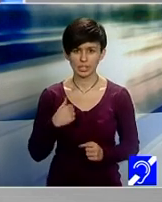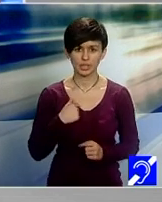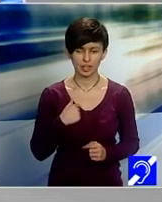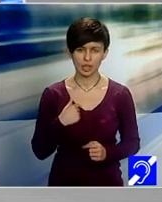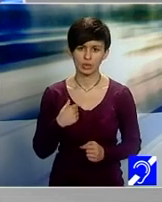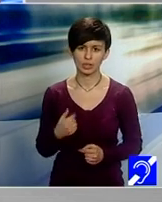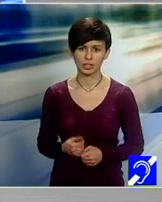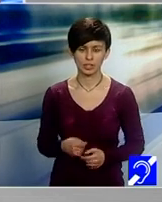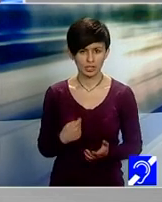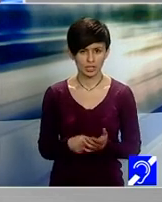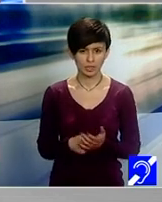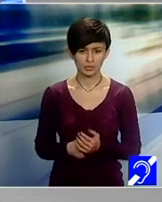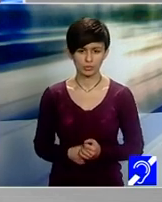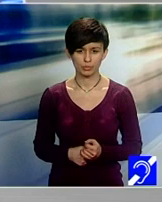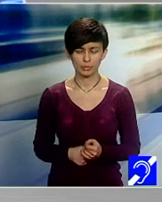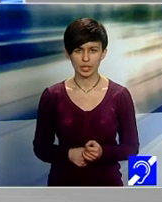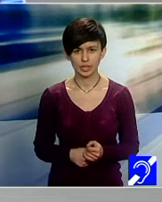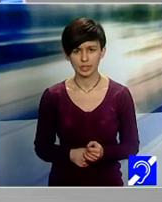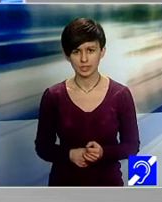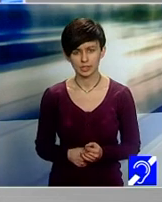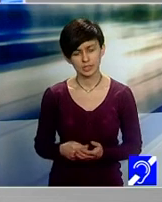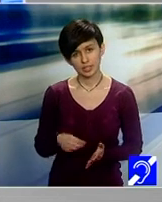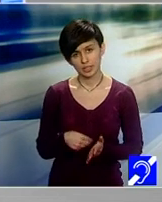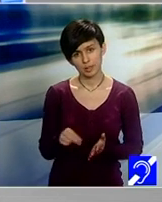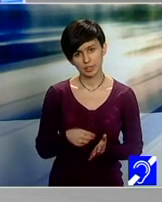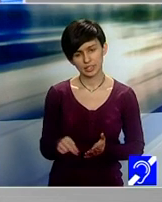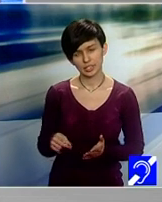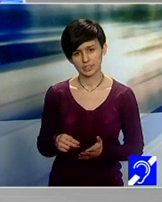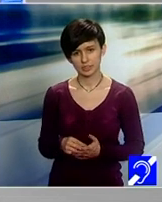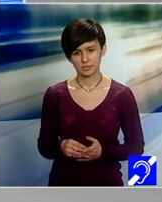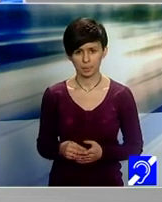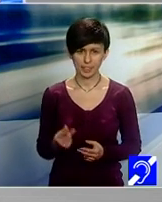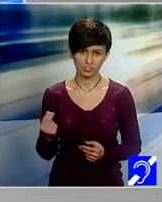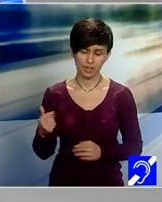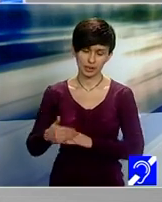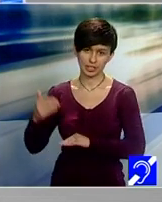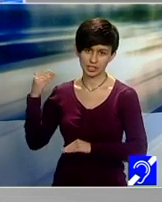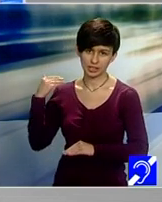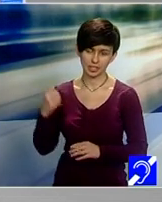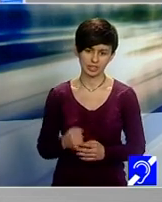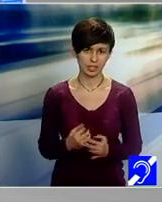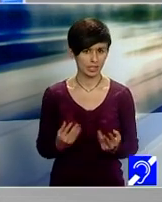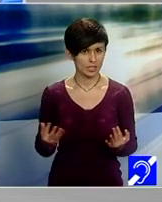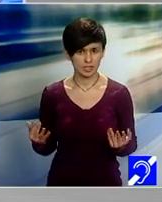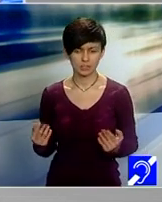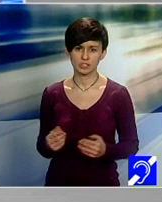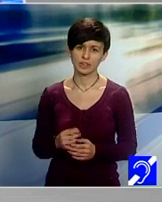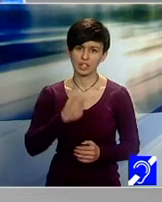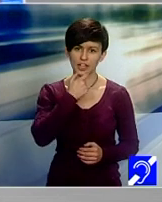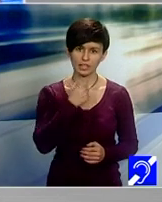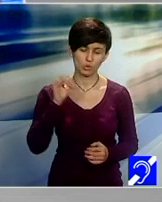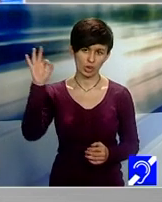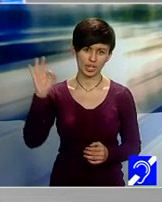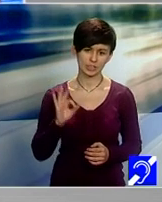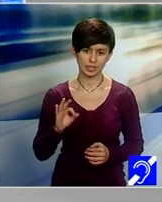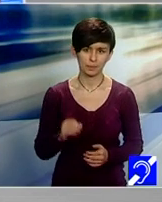avans, plătesc vreo 5 sau și chiar și mai mulți ani o rată, să renunț la toți banii ăsta